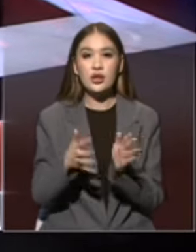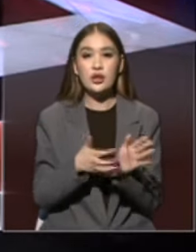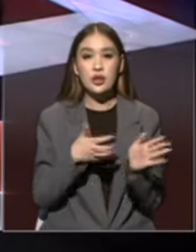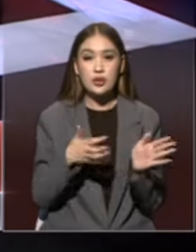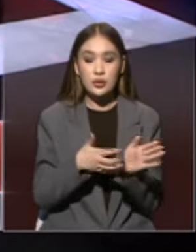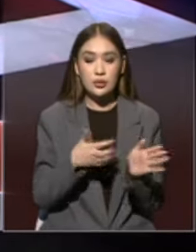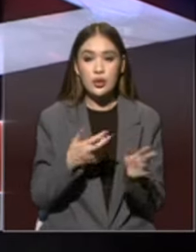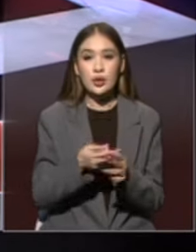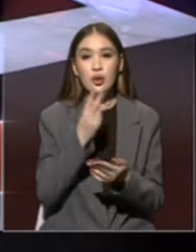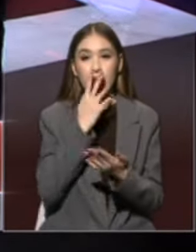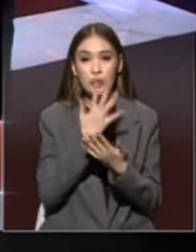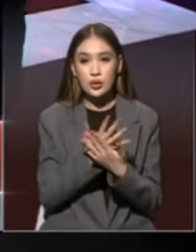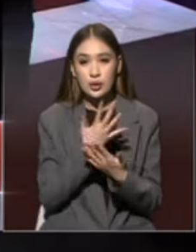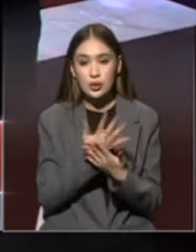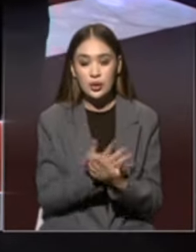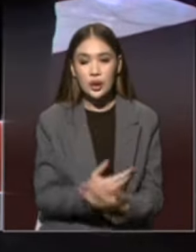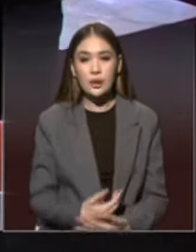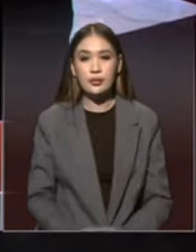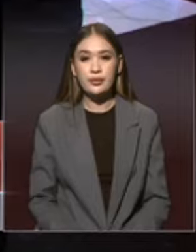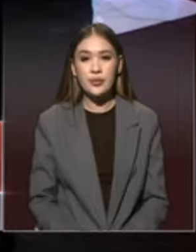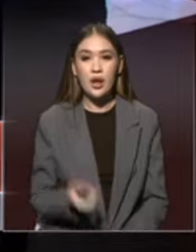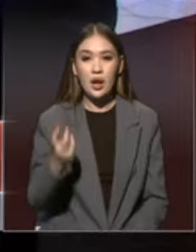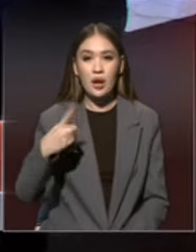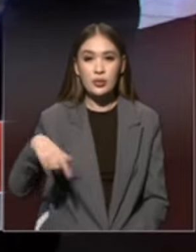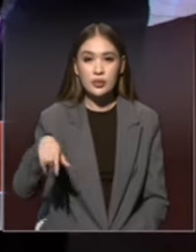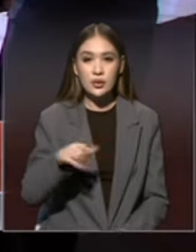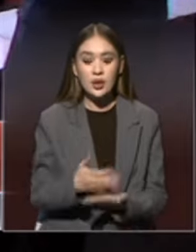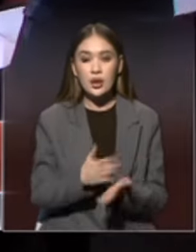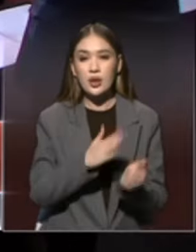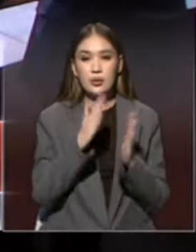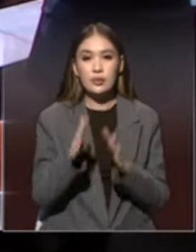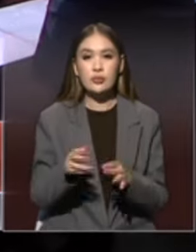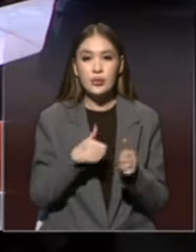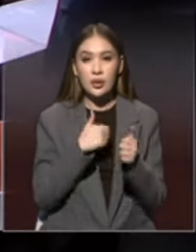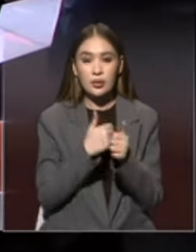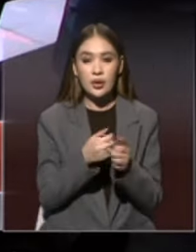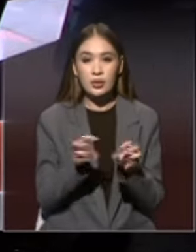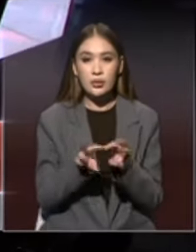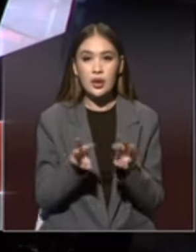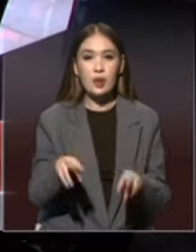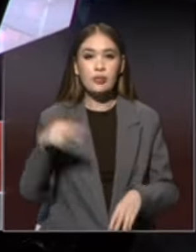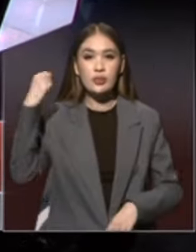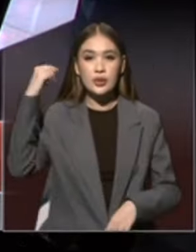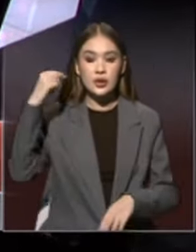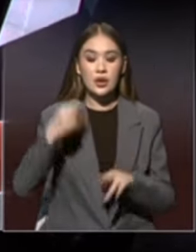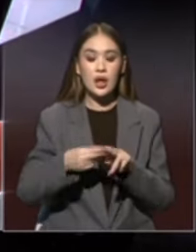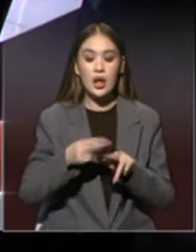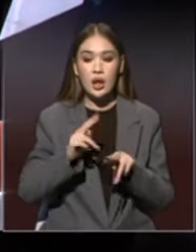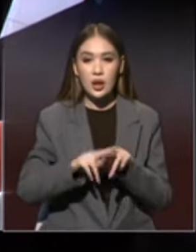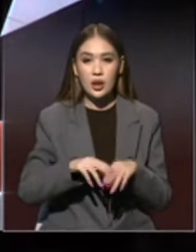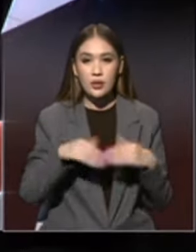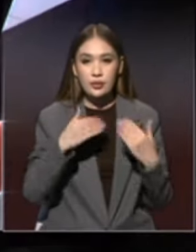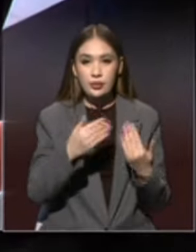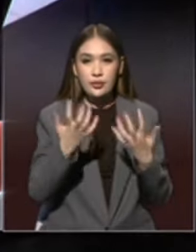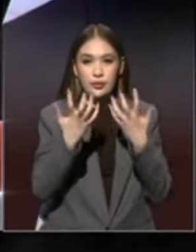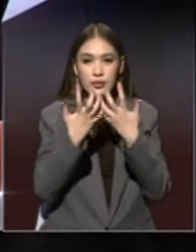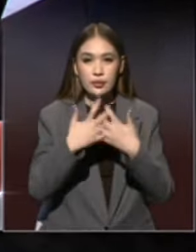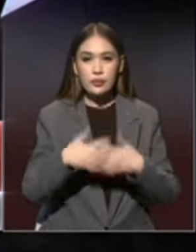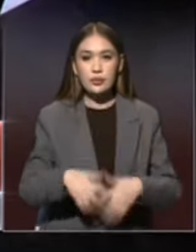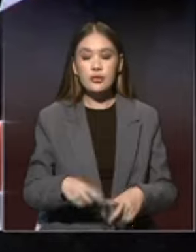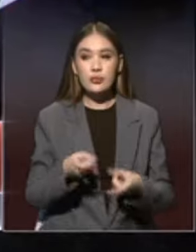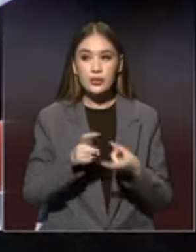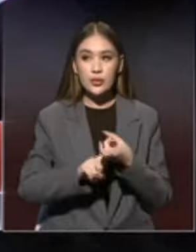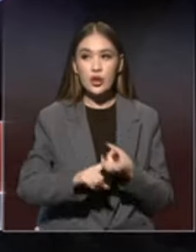Оны көрсетуге біз мысалға апта сайын премьер-министр президенттің алдына есеп беріп отыр, есептерінде қарап отырмыз, көңіл